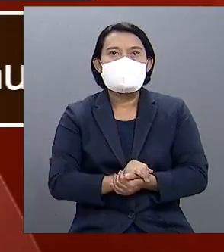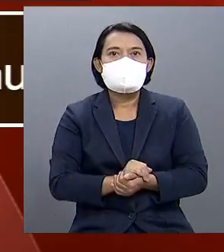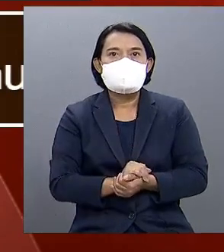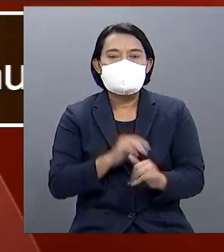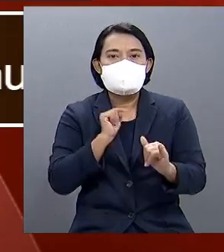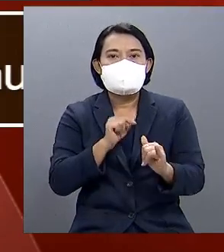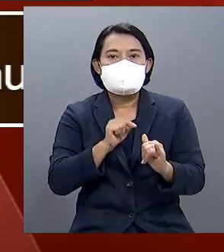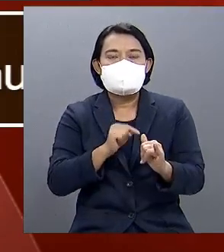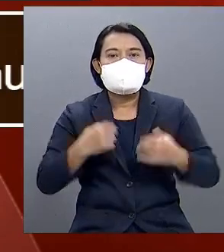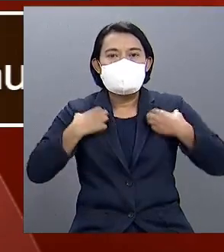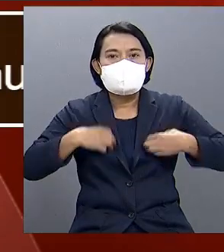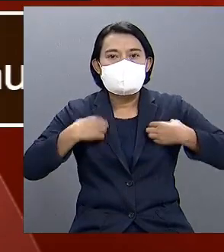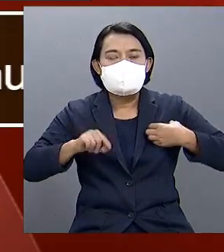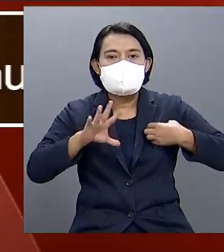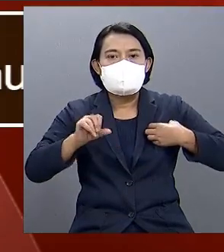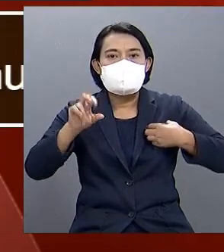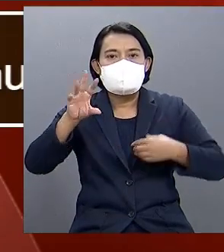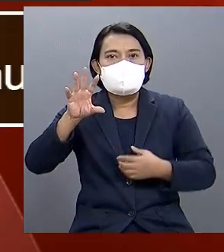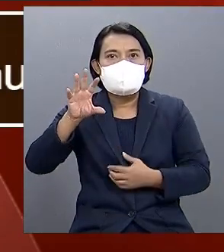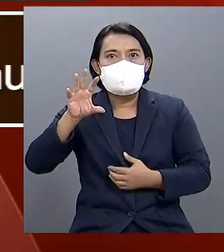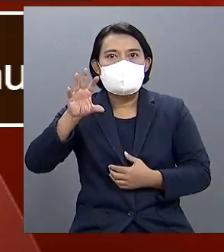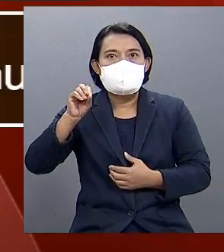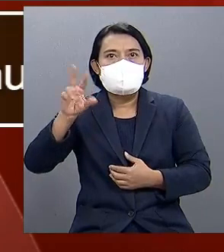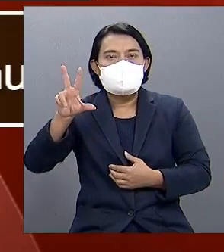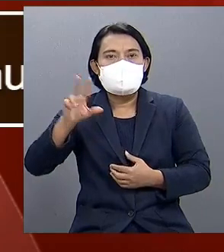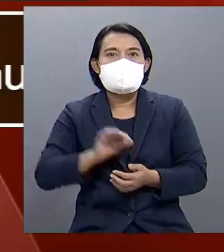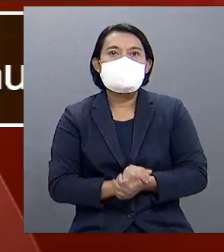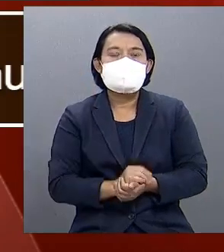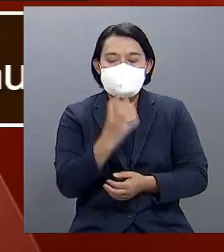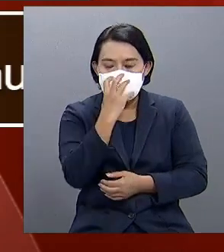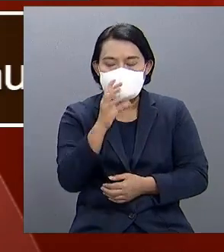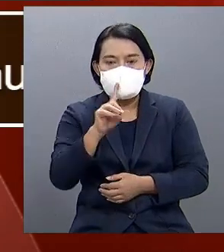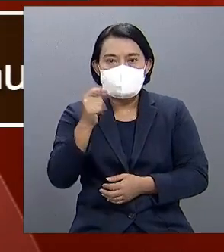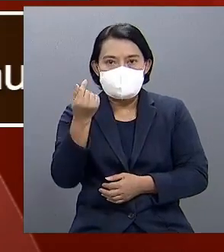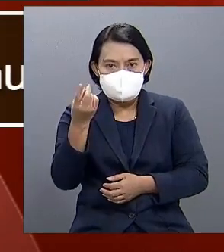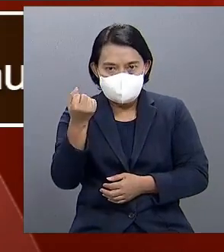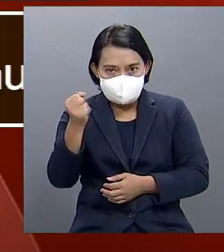เสบ533คนใส่ท่อช่วยหายใจ118คนผู้เสียชีวิตรายง